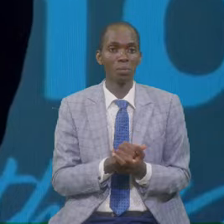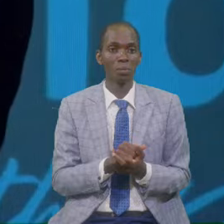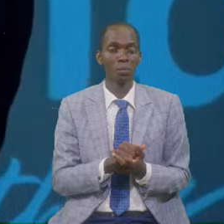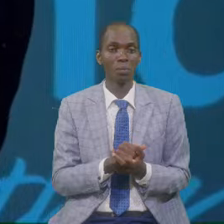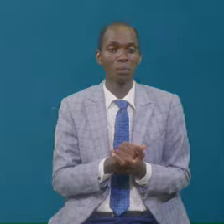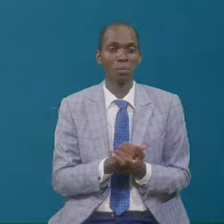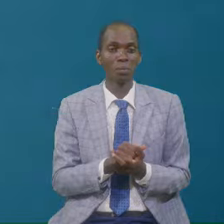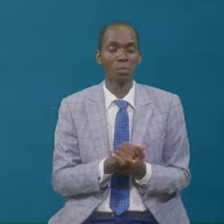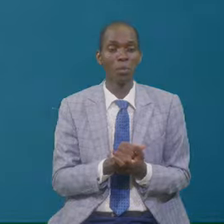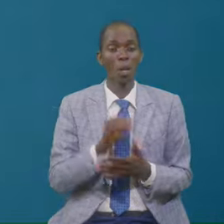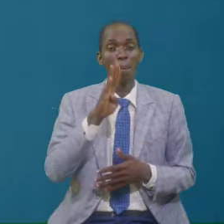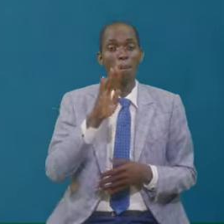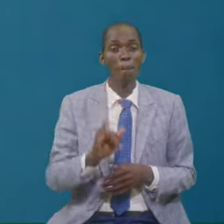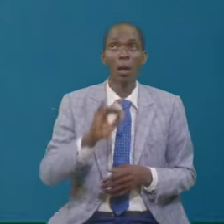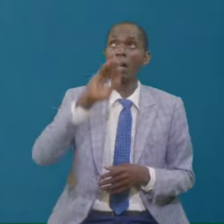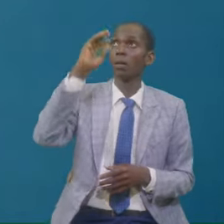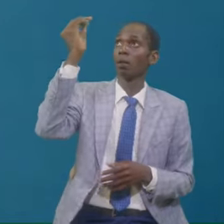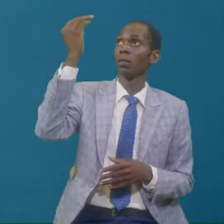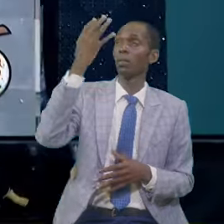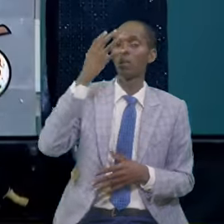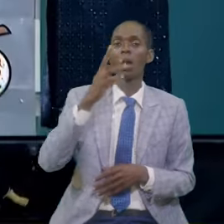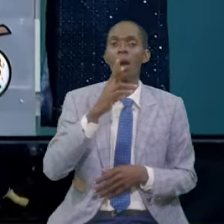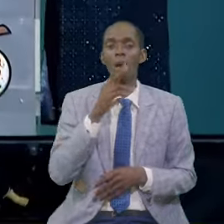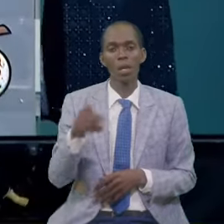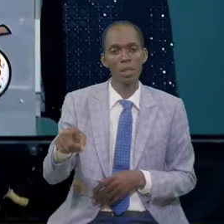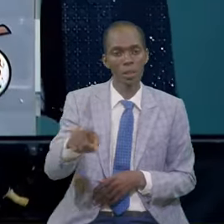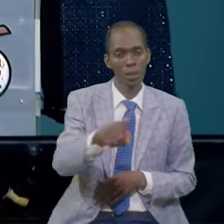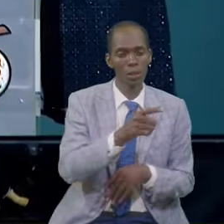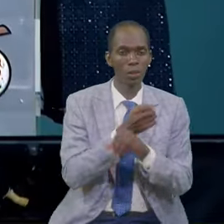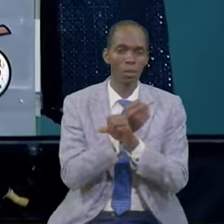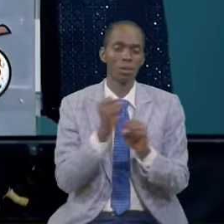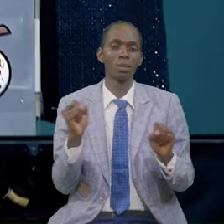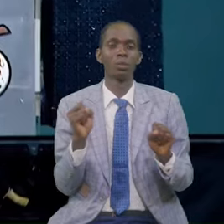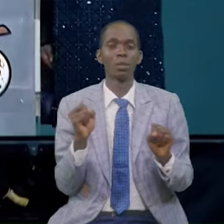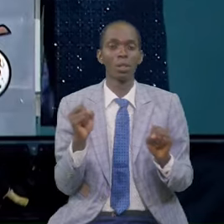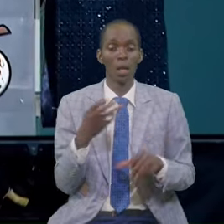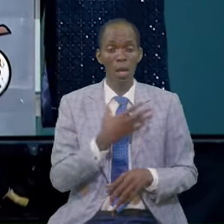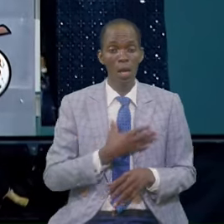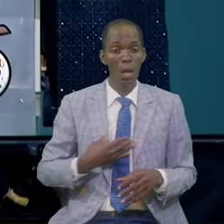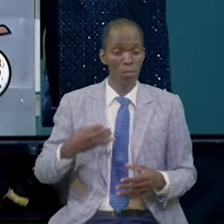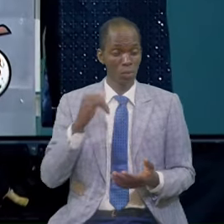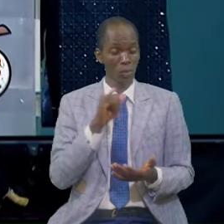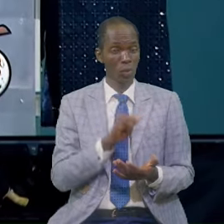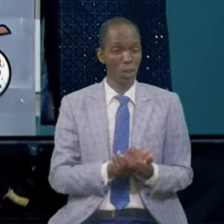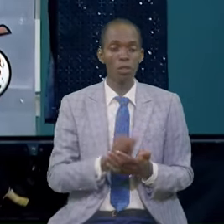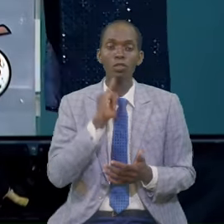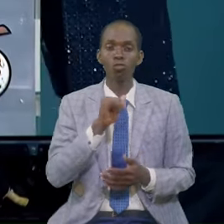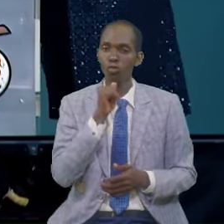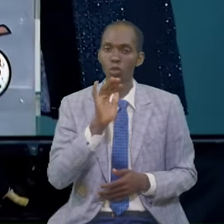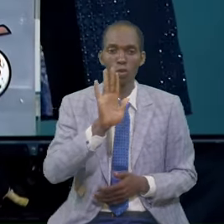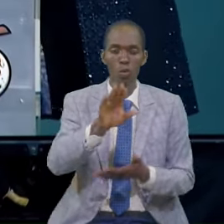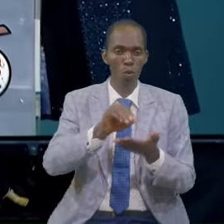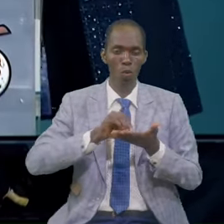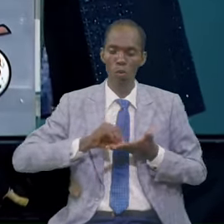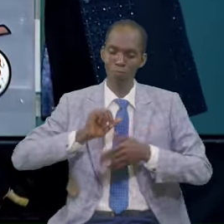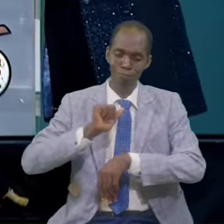బై గ్రేస్ ఆర్ యు సేవ్డ్. కృప ద్వారా మీరు రక్షించబడి ఉన్నారు. అండ్ దట్ నాట్ ఆఫ్ యువర్సెల్ఫ్. అది మీరు చేసిన